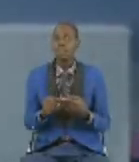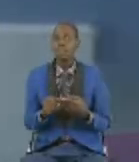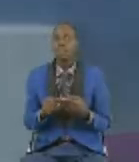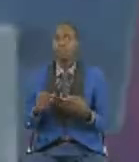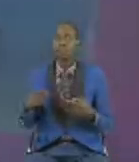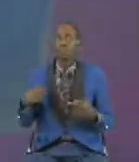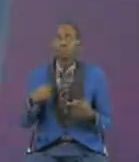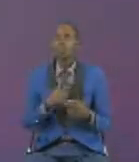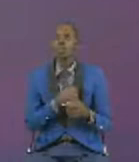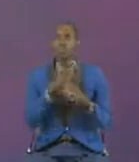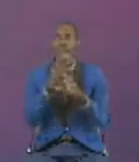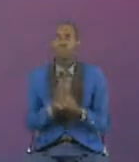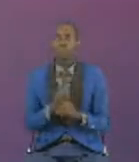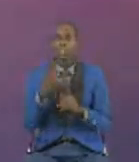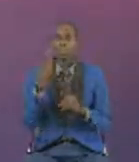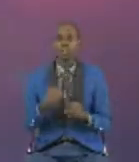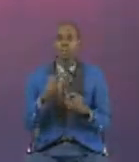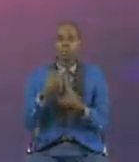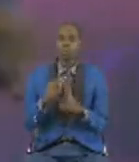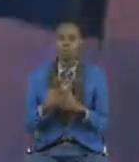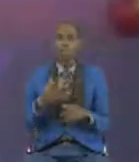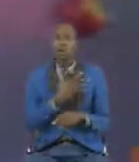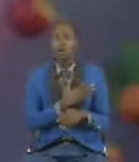parole, quand nous possédons la parole, quand